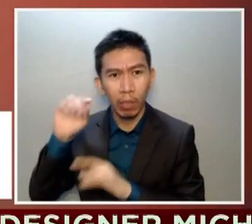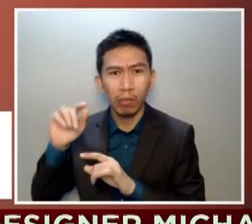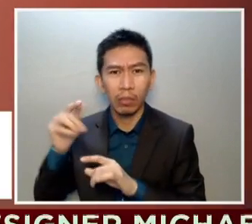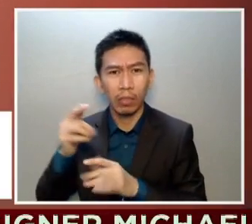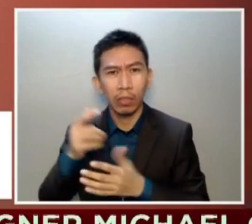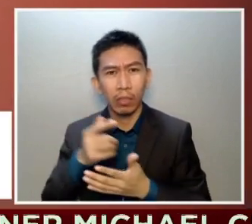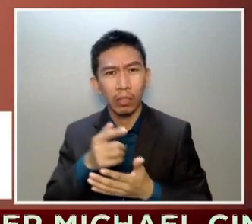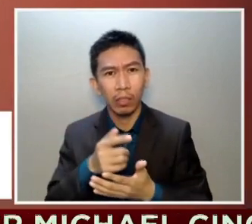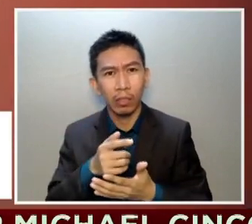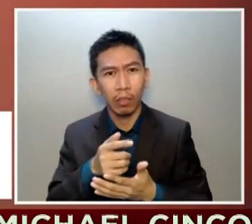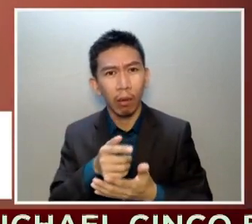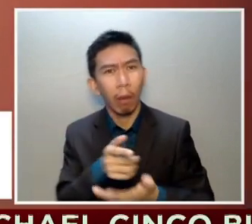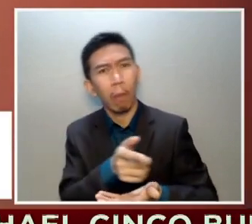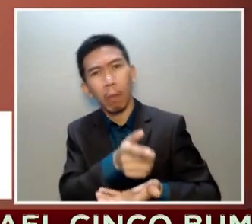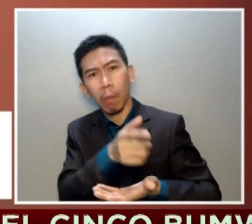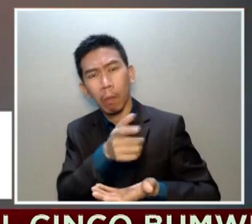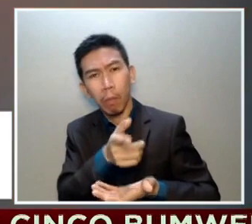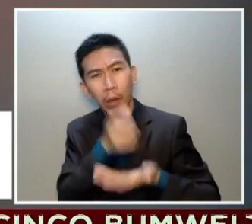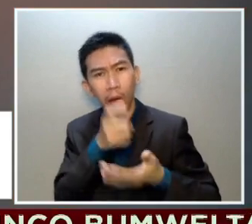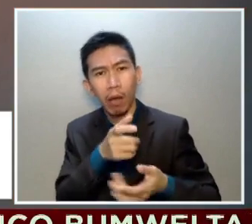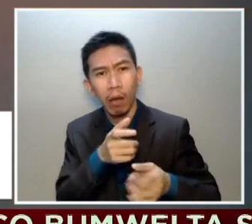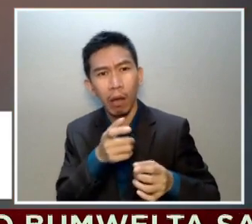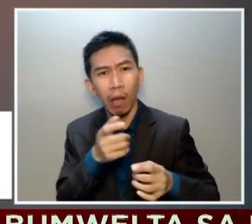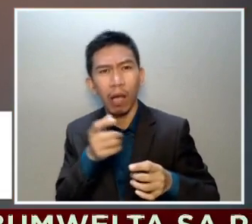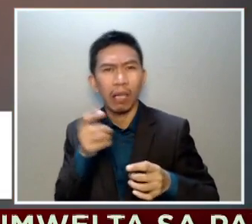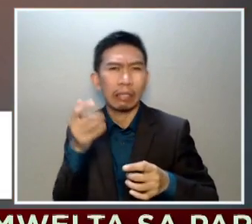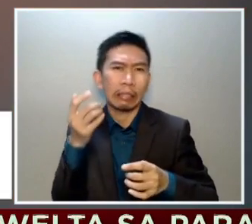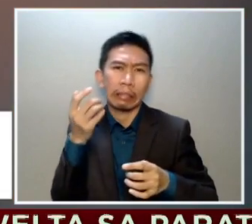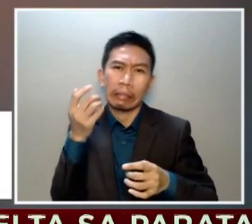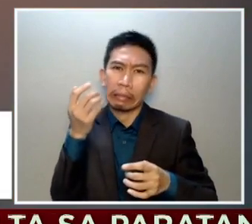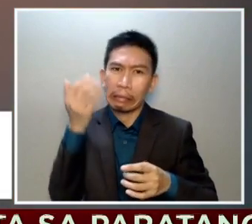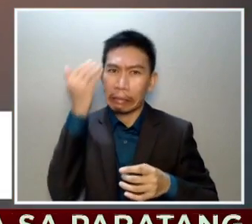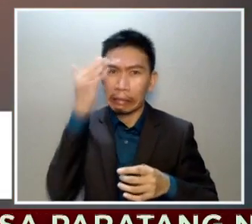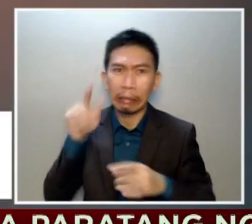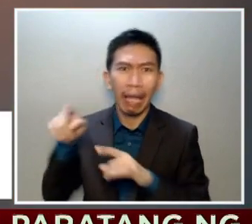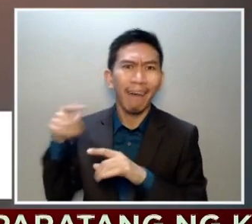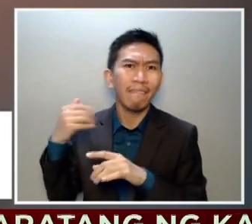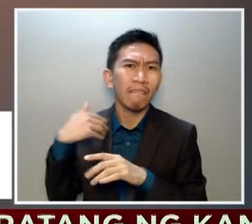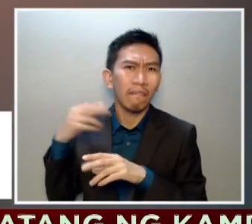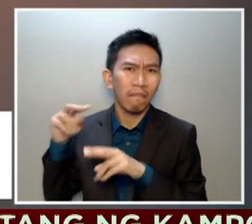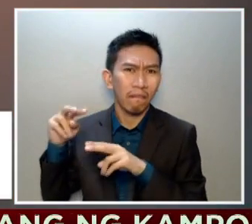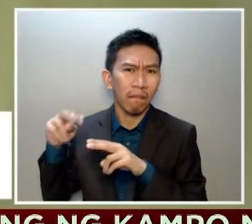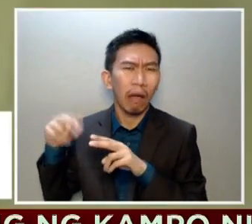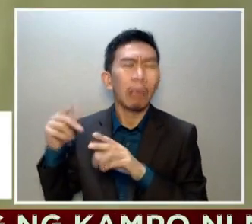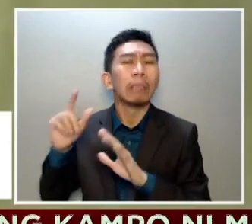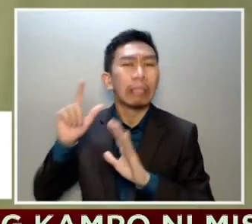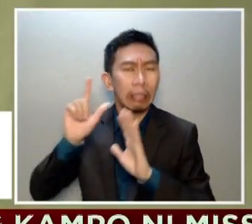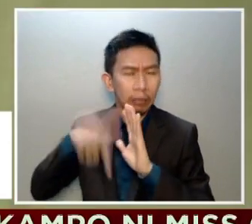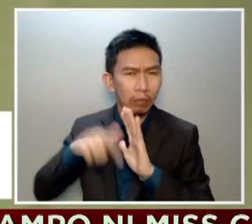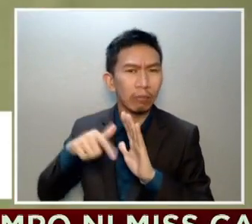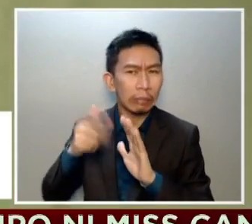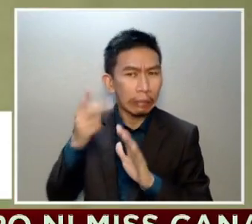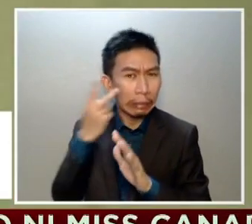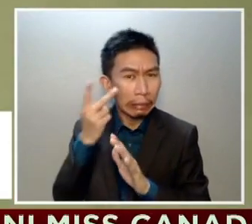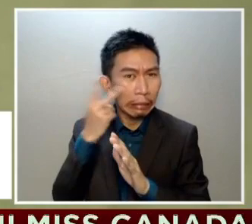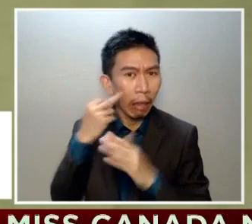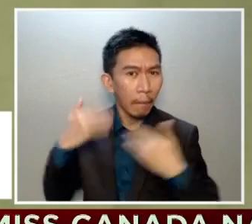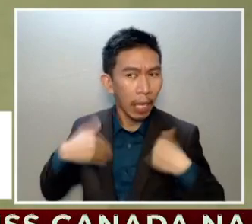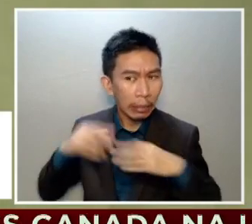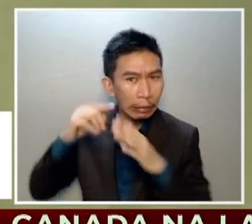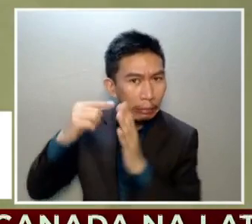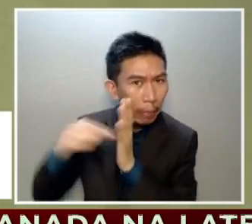niya nalapitan. Maski sa kitlat, takot din yun. Pag sa autopsy po, malalaman po yun. At ilabas na po yung tama na